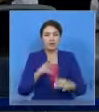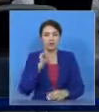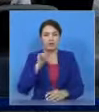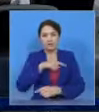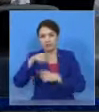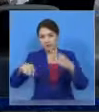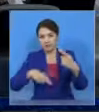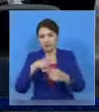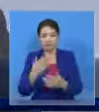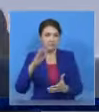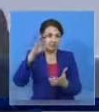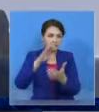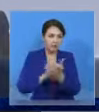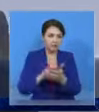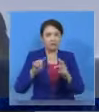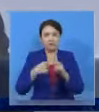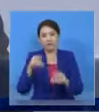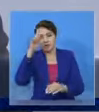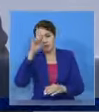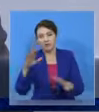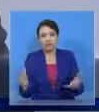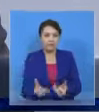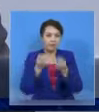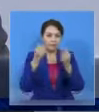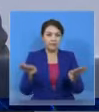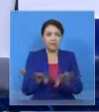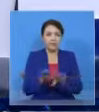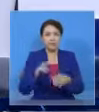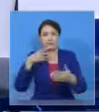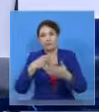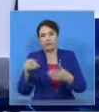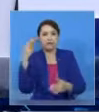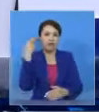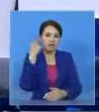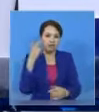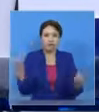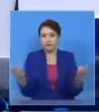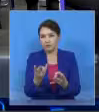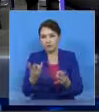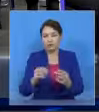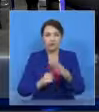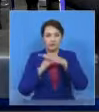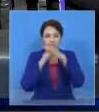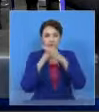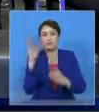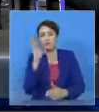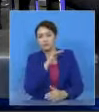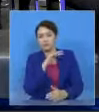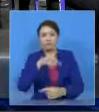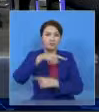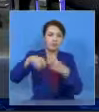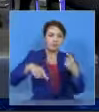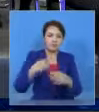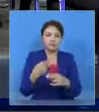предпринимателей и знакомство с инструментами государственной поддержки а также приобретение качеств необходимых для достижения успеха в бизнесе